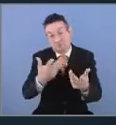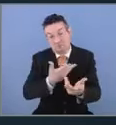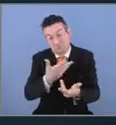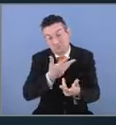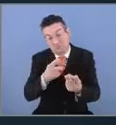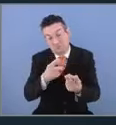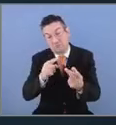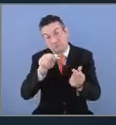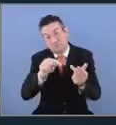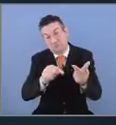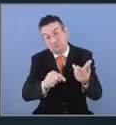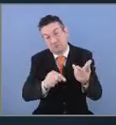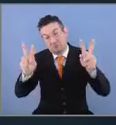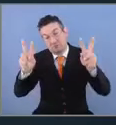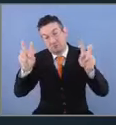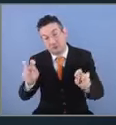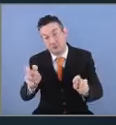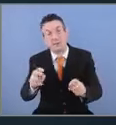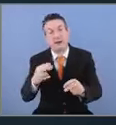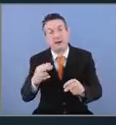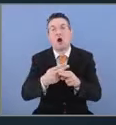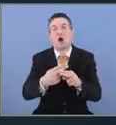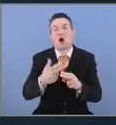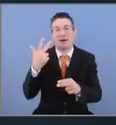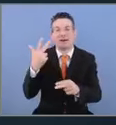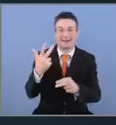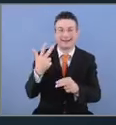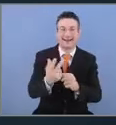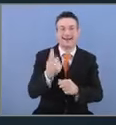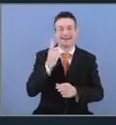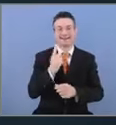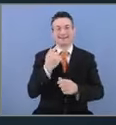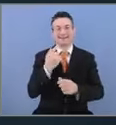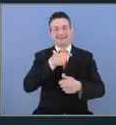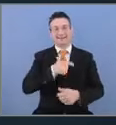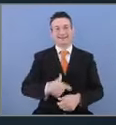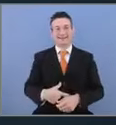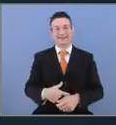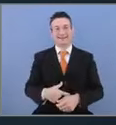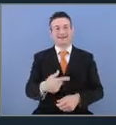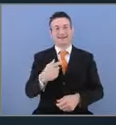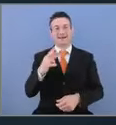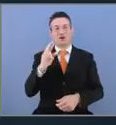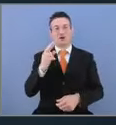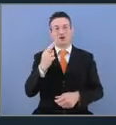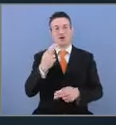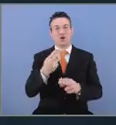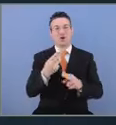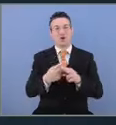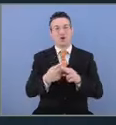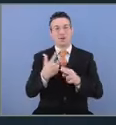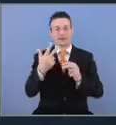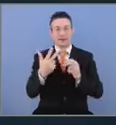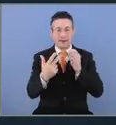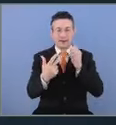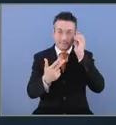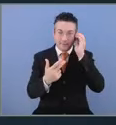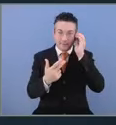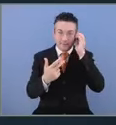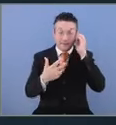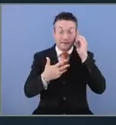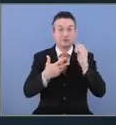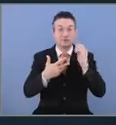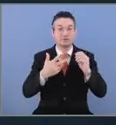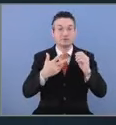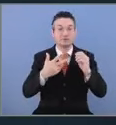quanto riguarda Roma 3, stavolta mi rimetto per un secondo il cappello da prorettore, per esempio noi abbiamo il corso di laurea in SCEG, di Scienze e